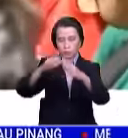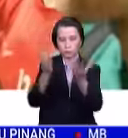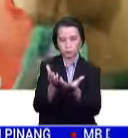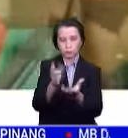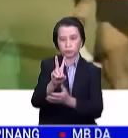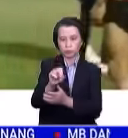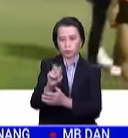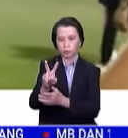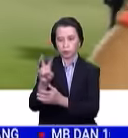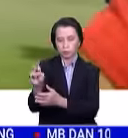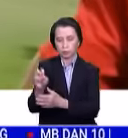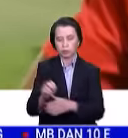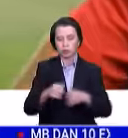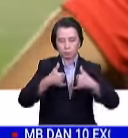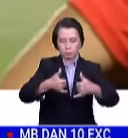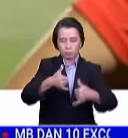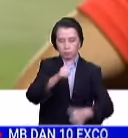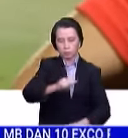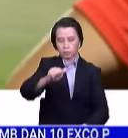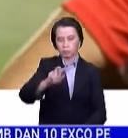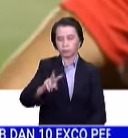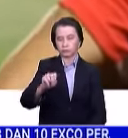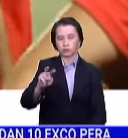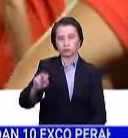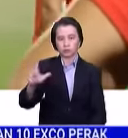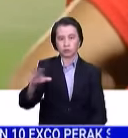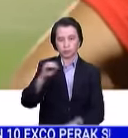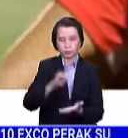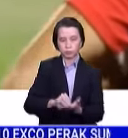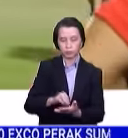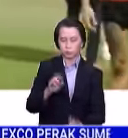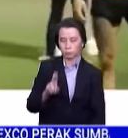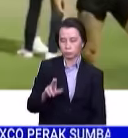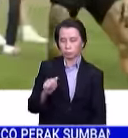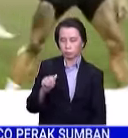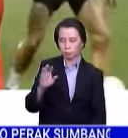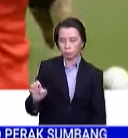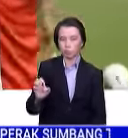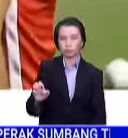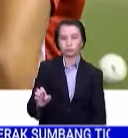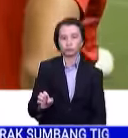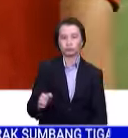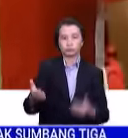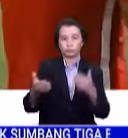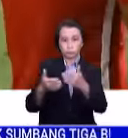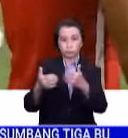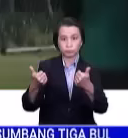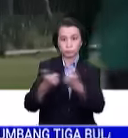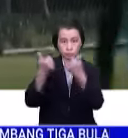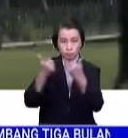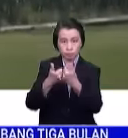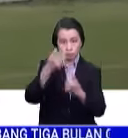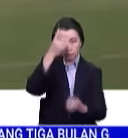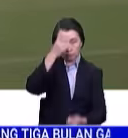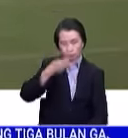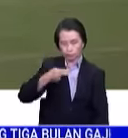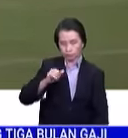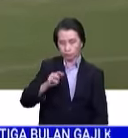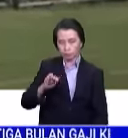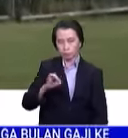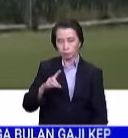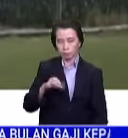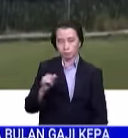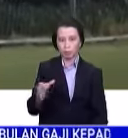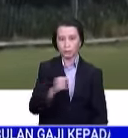2022, Piala Asia 2023 di Emiriah Arab Bersatu UAE. Menjelang perlawanan tersebut, Dato' Hamidin juga